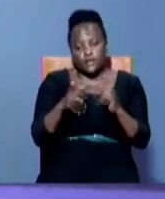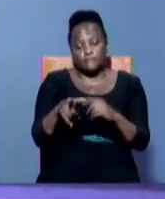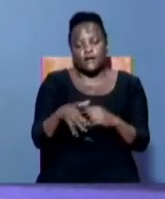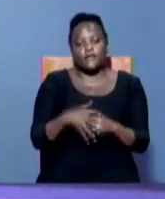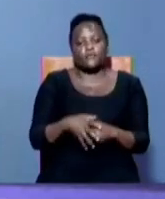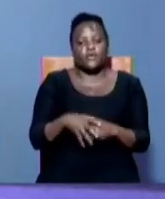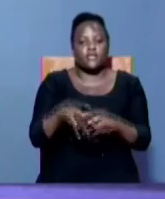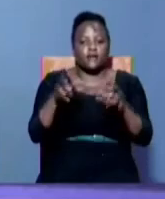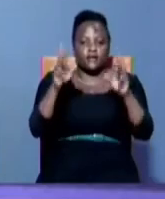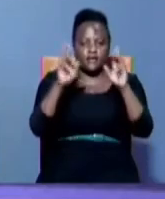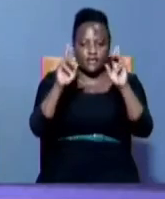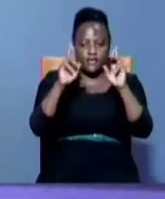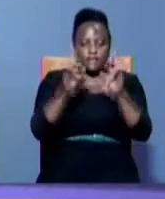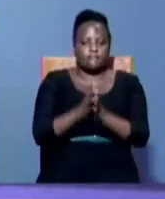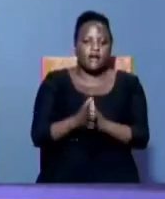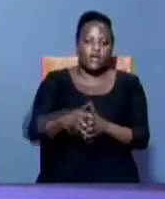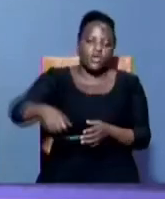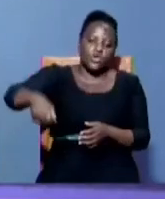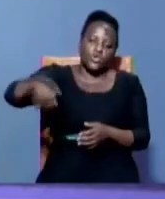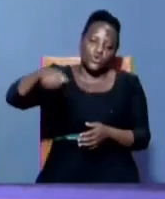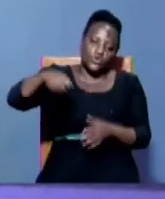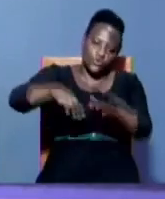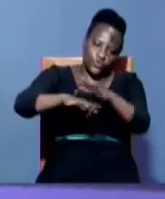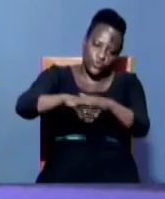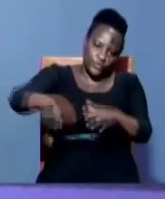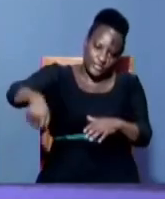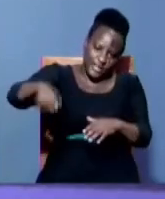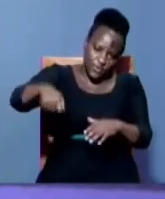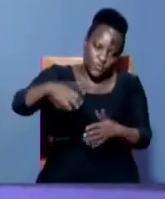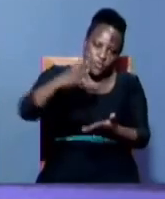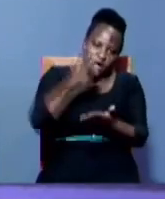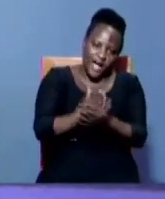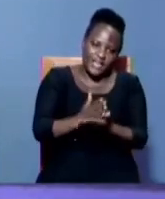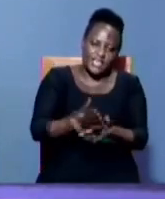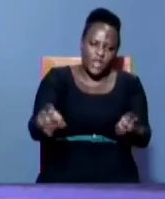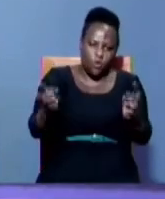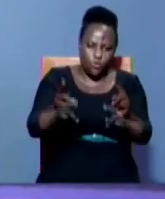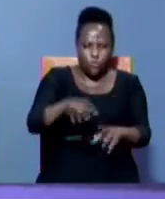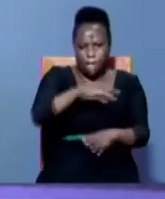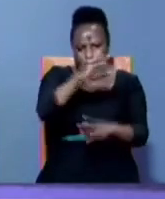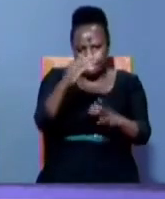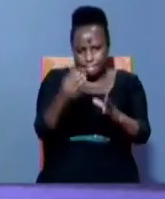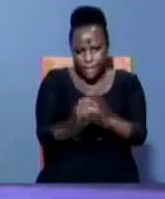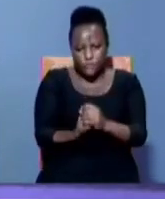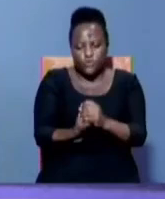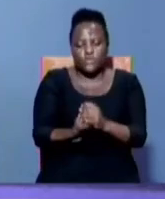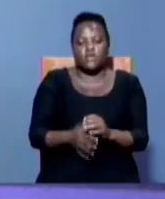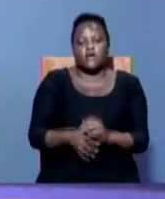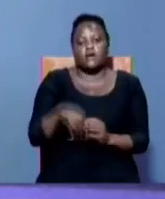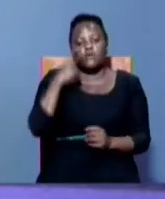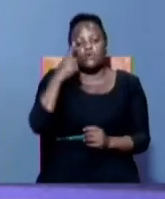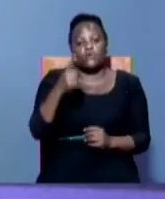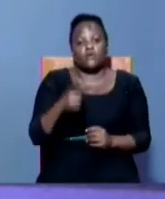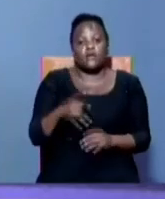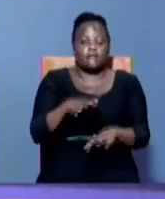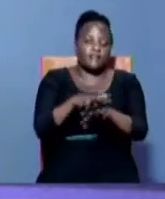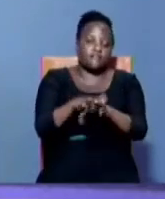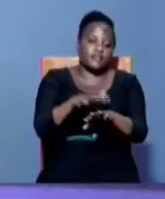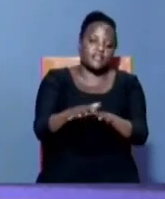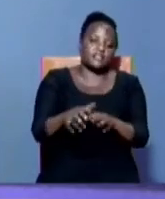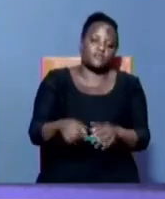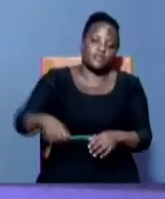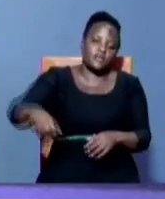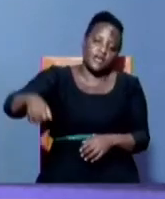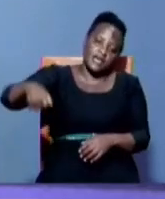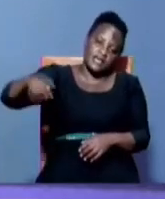juu ya sanduku haki na hukumu, vyote kwa pamoja. Sasa angalia, na unaona jinsi ambavyo inaelezea kwenye sanduku la